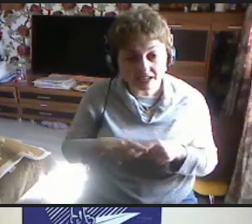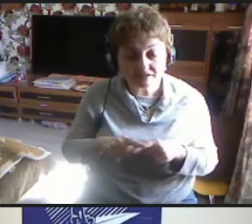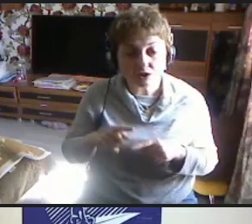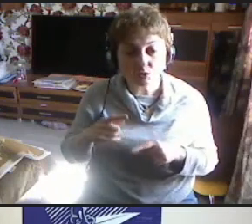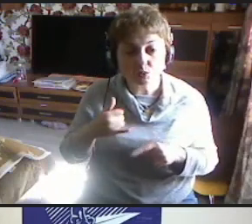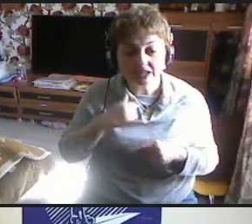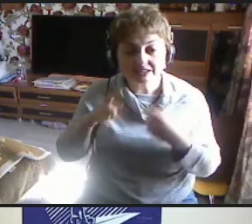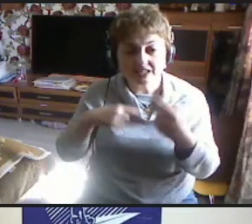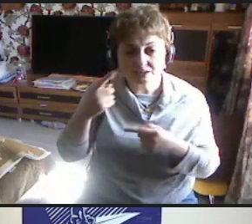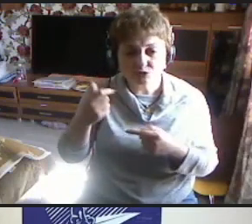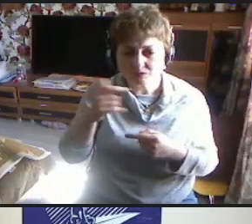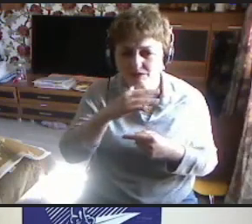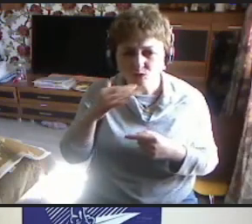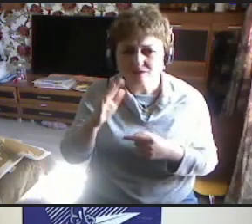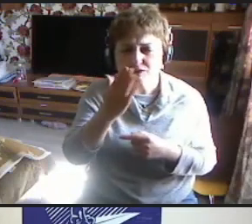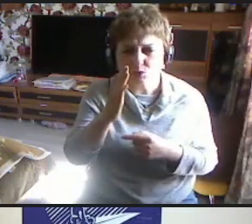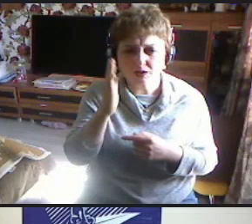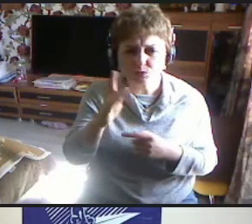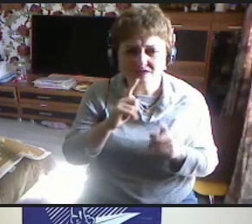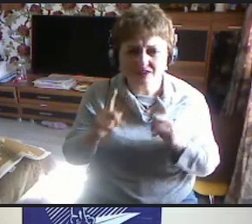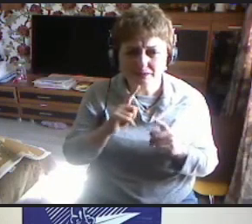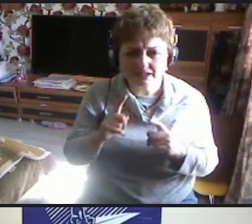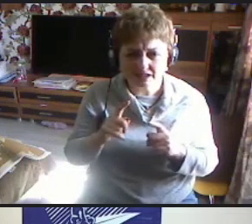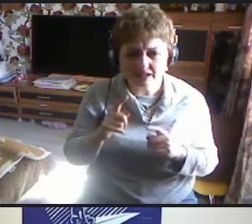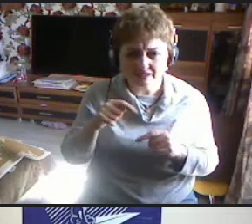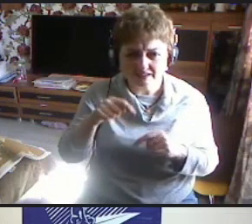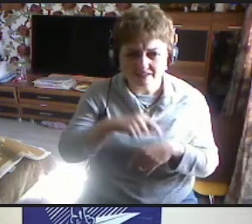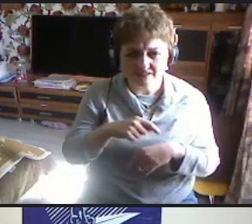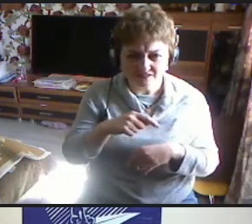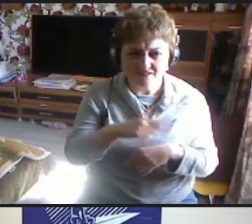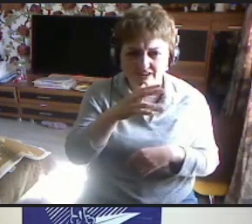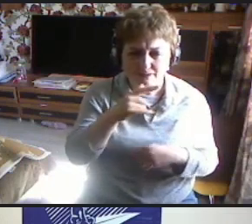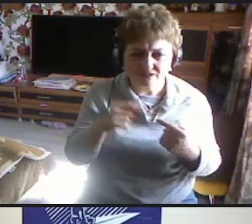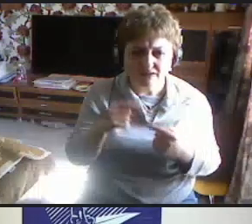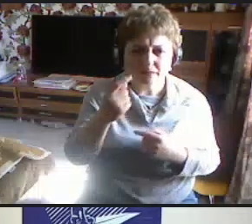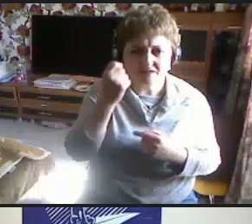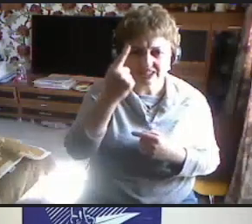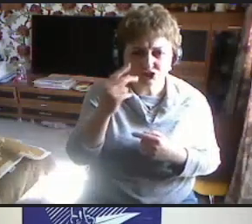много вебинаров. Во вторник будет вебинар в это же время в 11 часов по инклюзивному образованию.